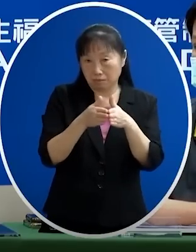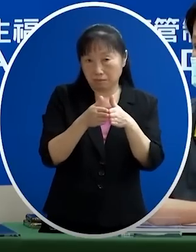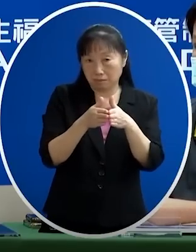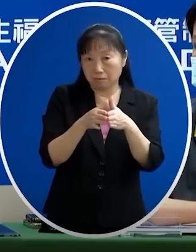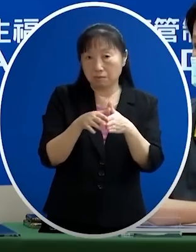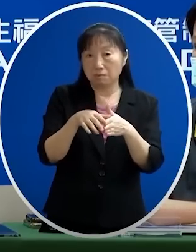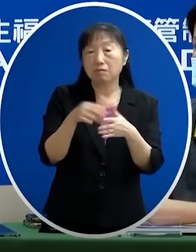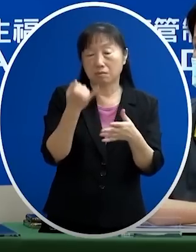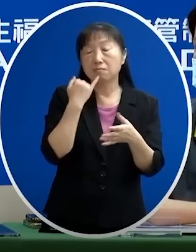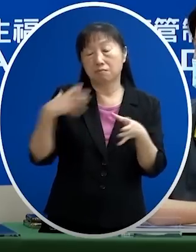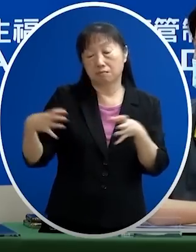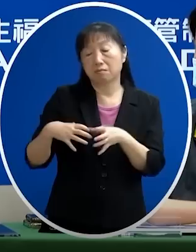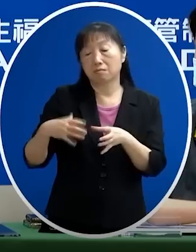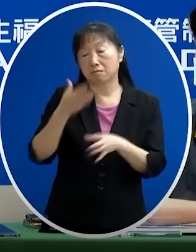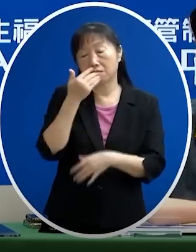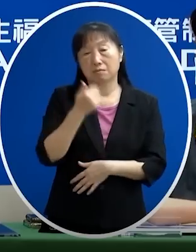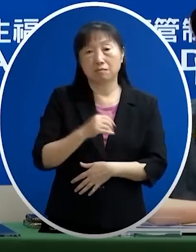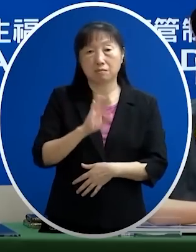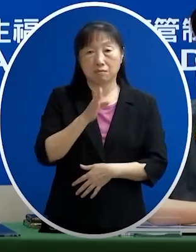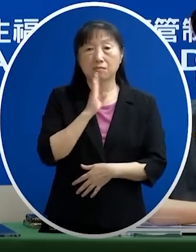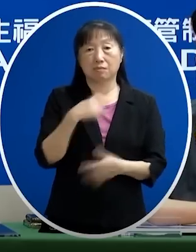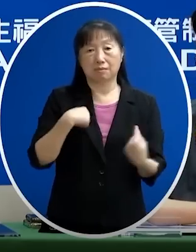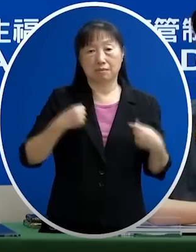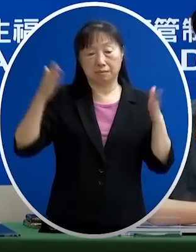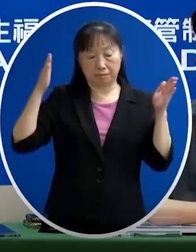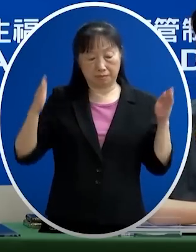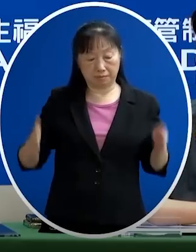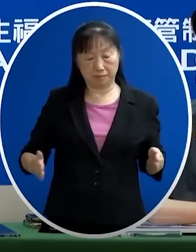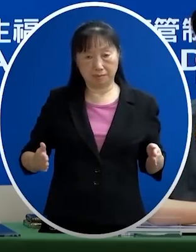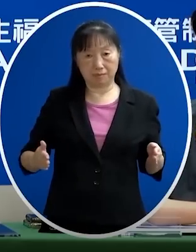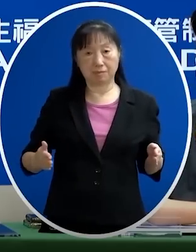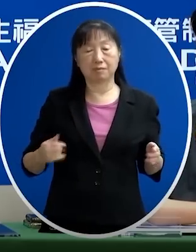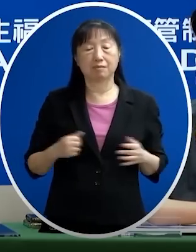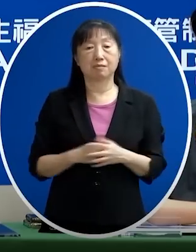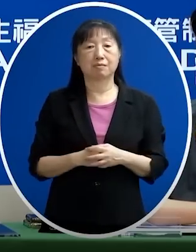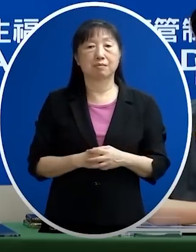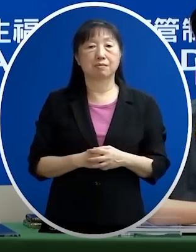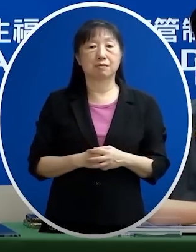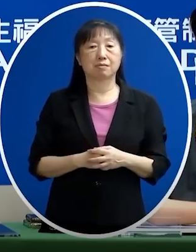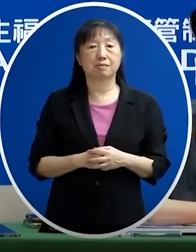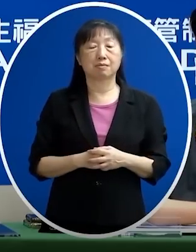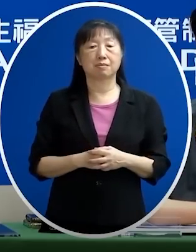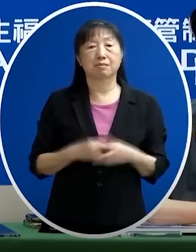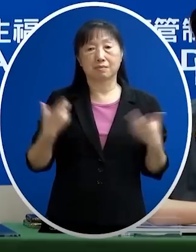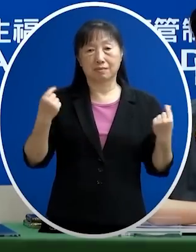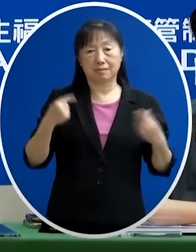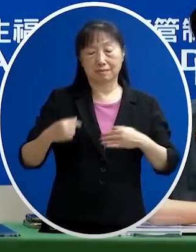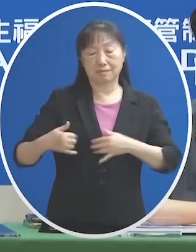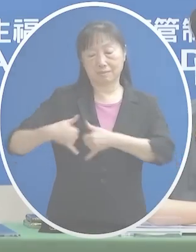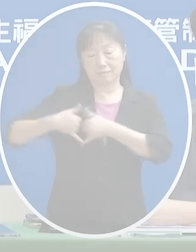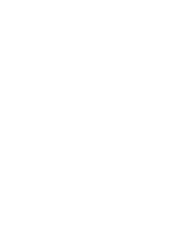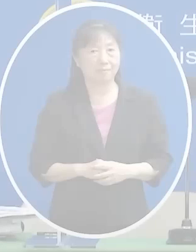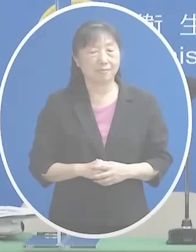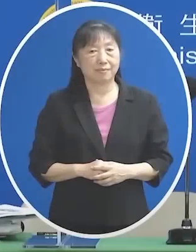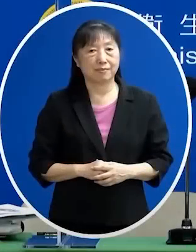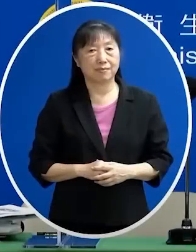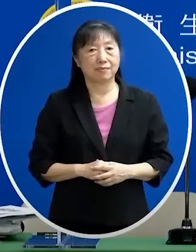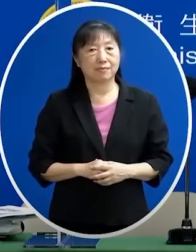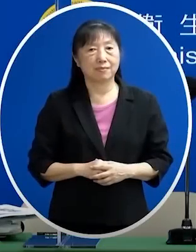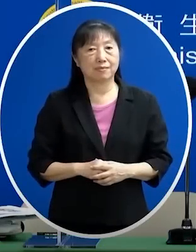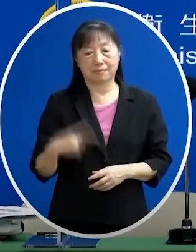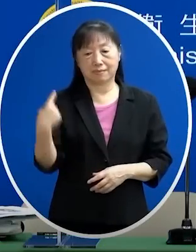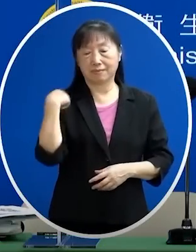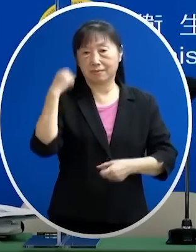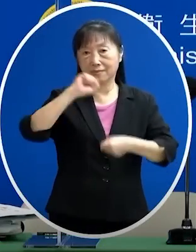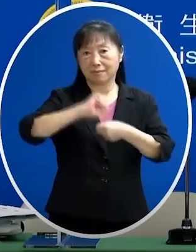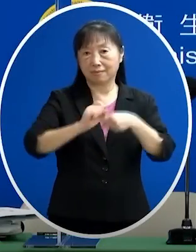你可以共餐。那建议应该要有隔板或要维持必要的这个社交距离。 我们昨